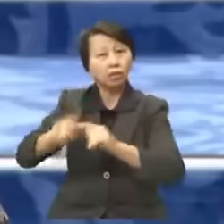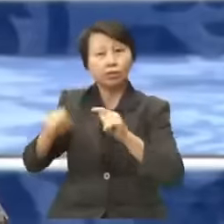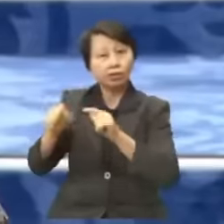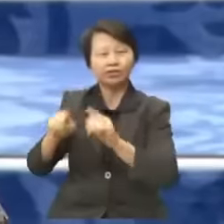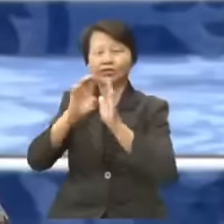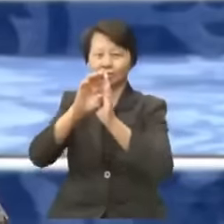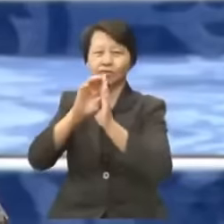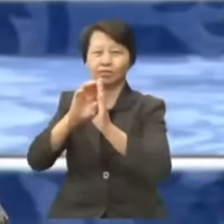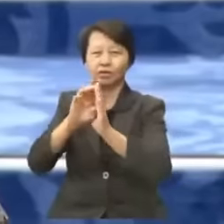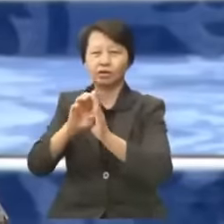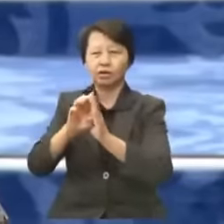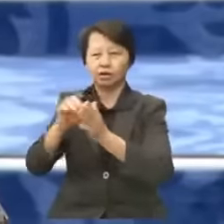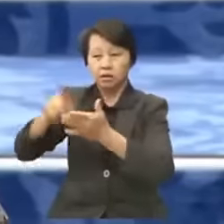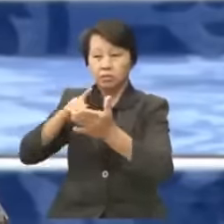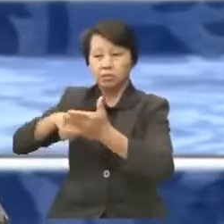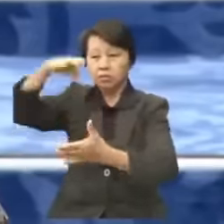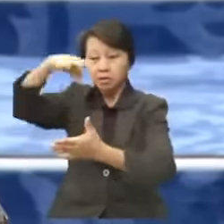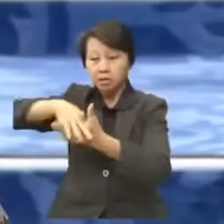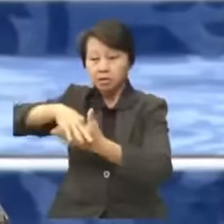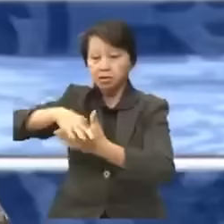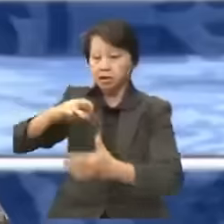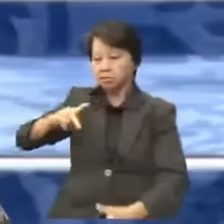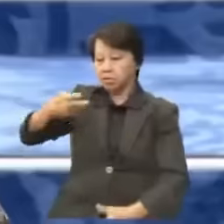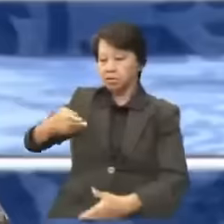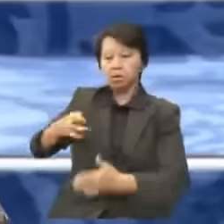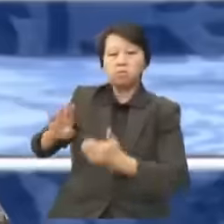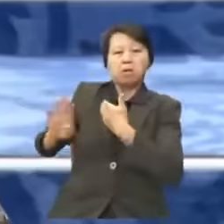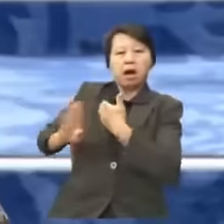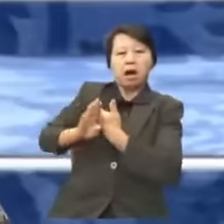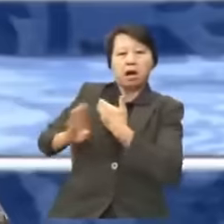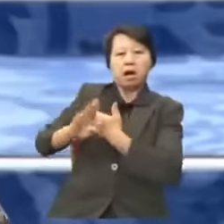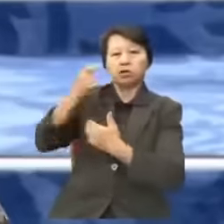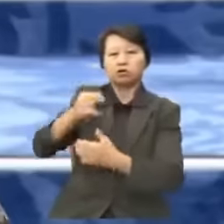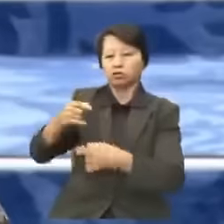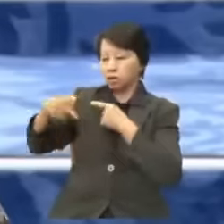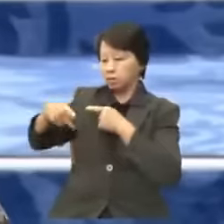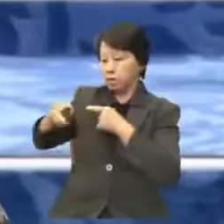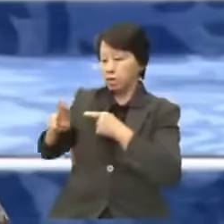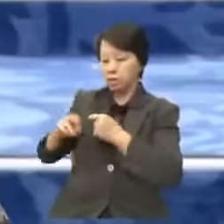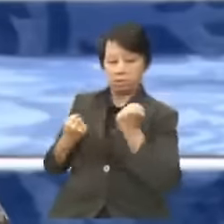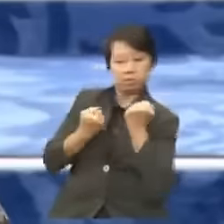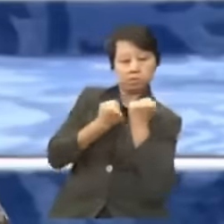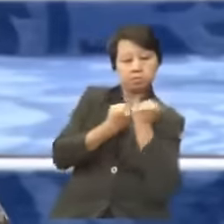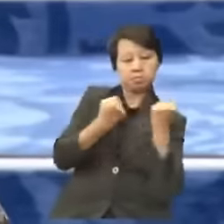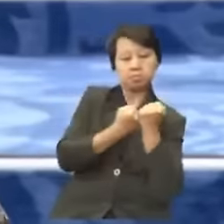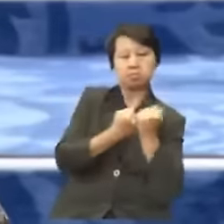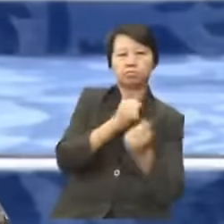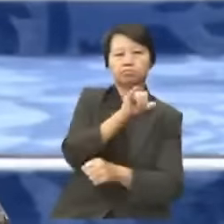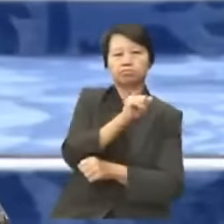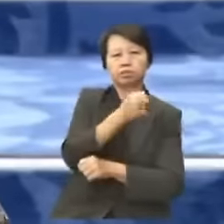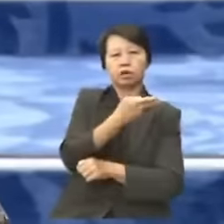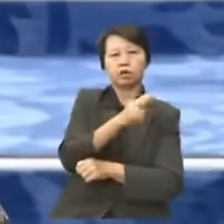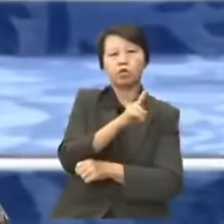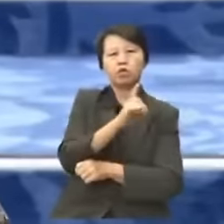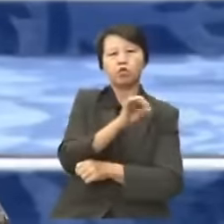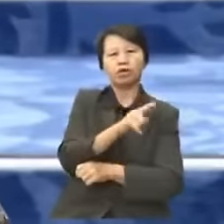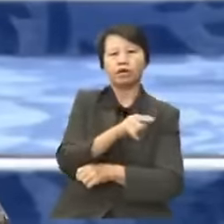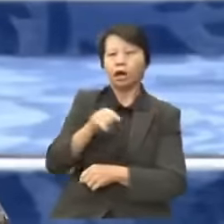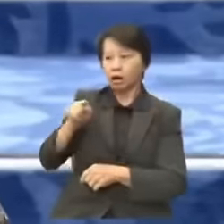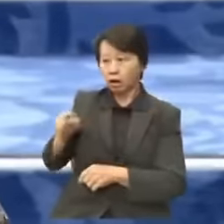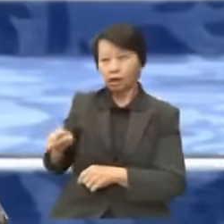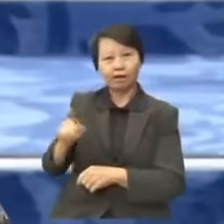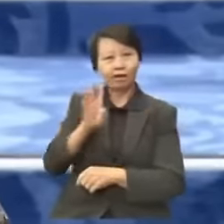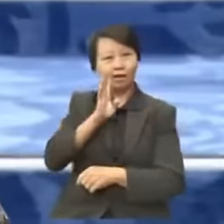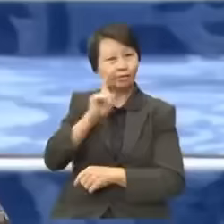ini mengundi pakatan Harapan adalah bahaya kerana pakatan harapan menaja kumpulan Yahudi itu Tak